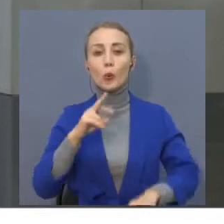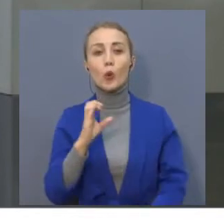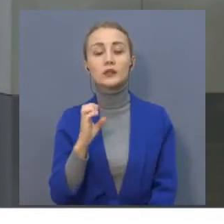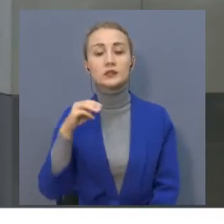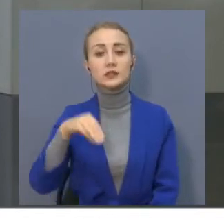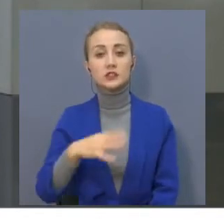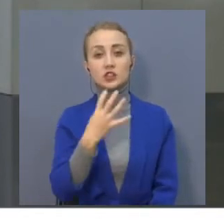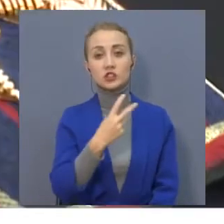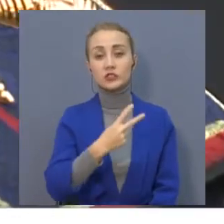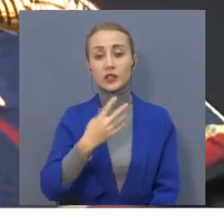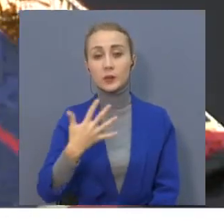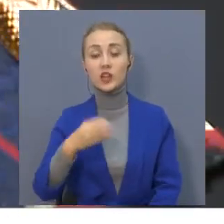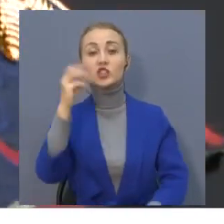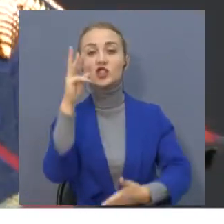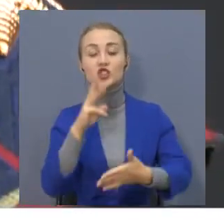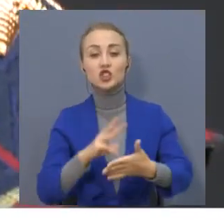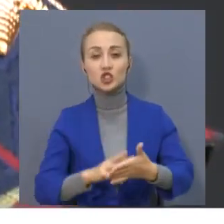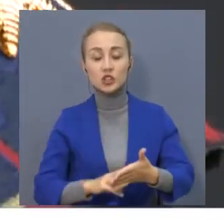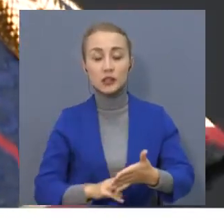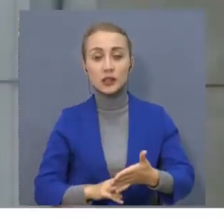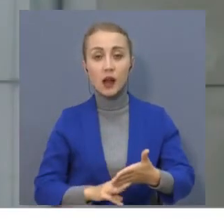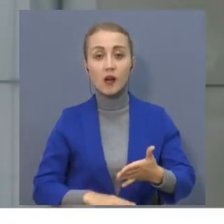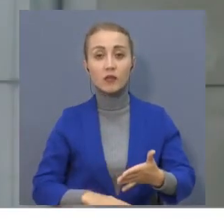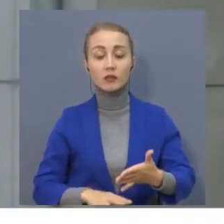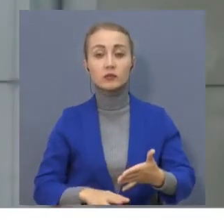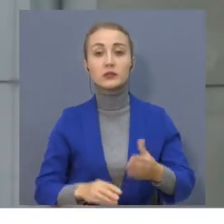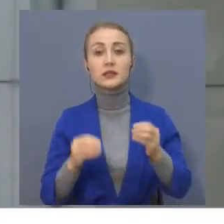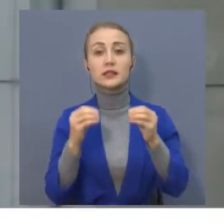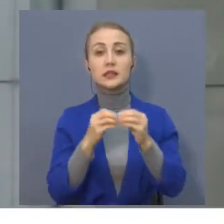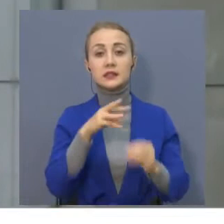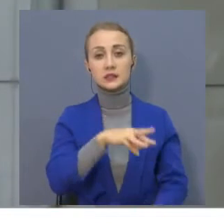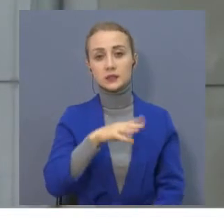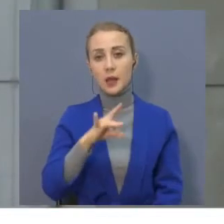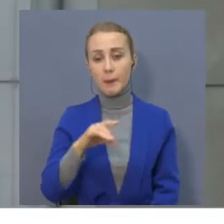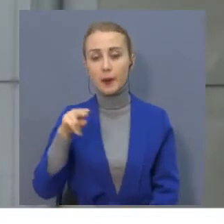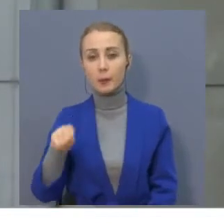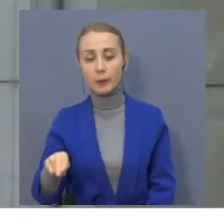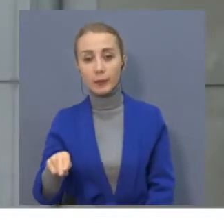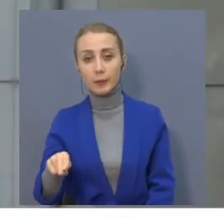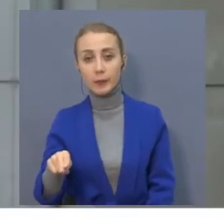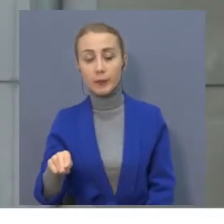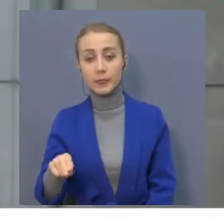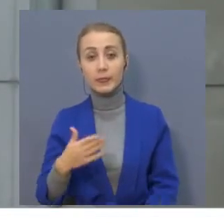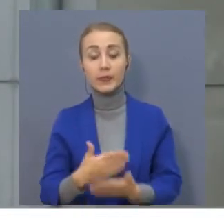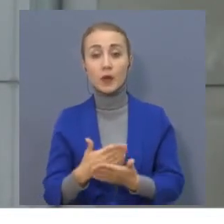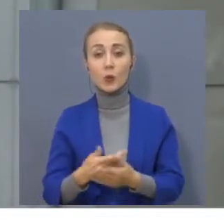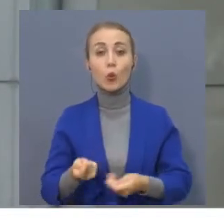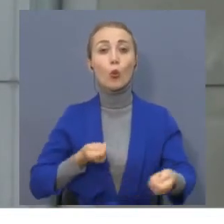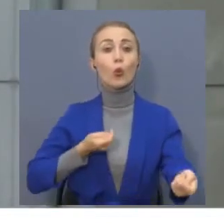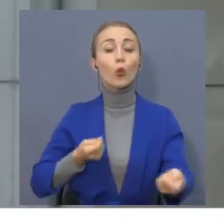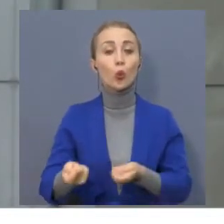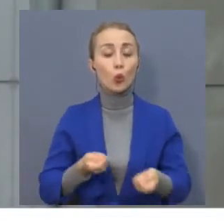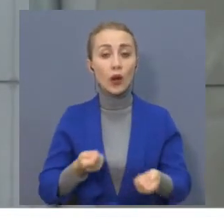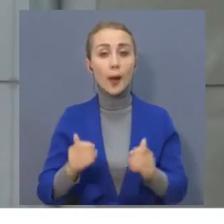есептік көрсеткіш, шағын кәсіпкерлік субъектілерге 20, орта кәсіпкерлік субъектілеріне 40, ал ірі нысандарға 100 айлық есептік көрсеткіш